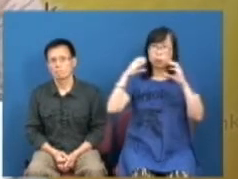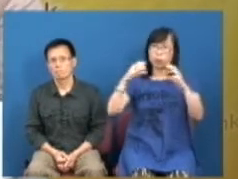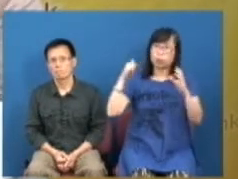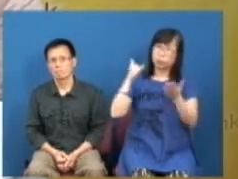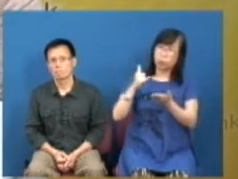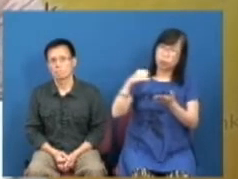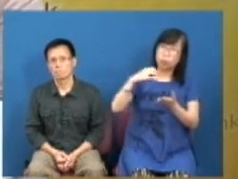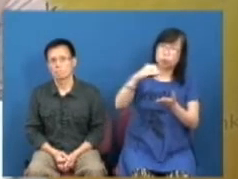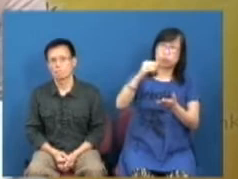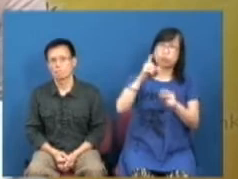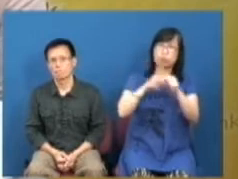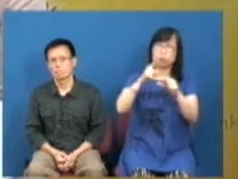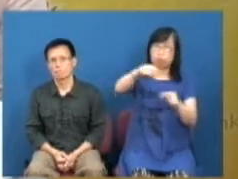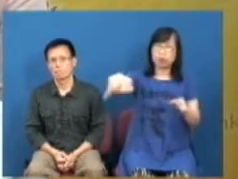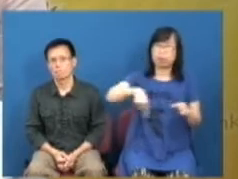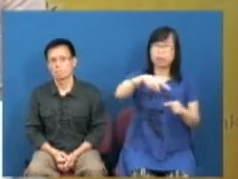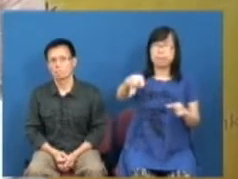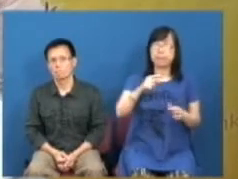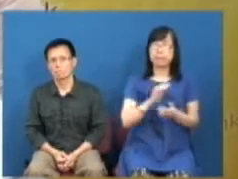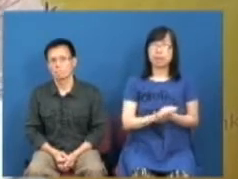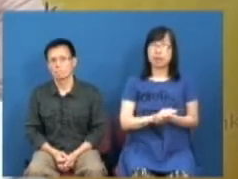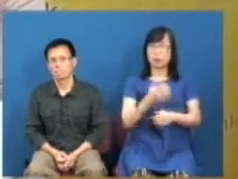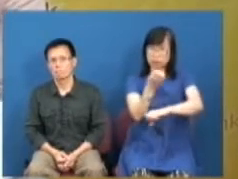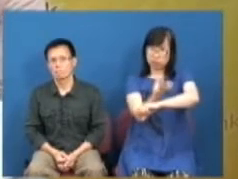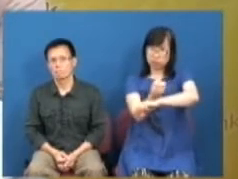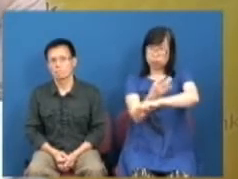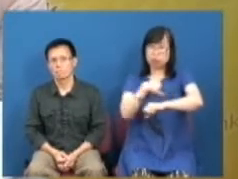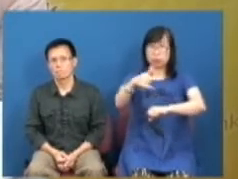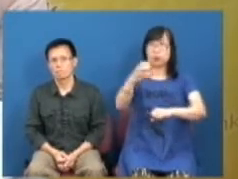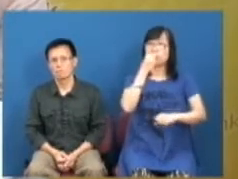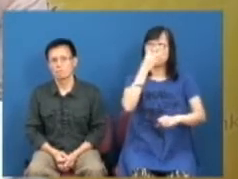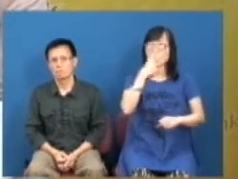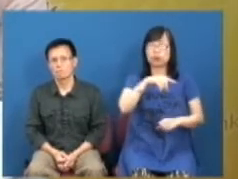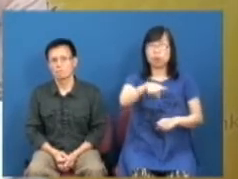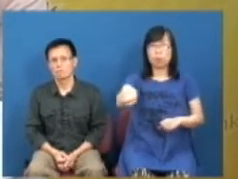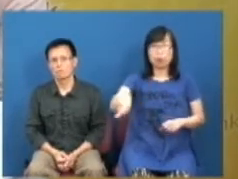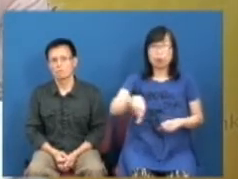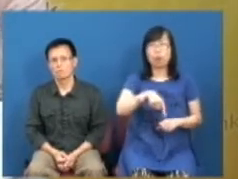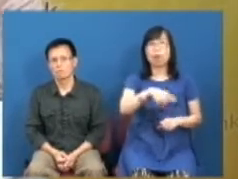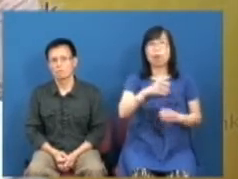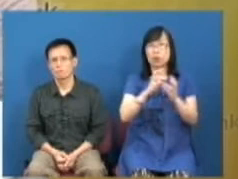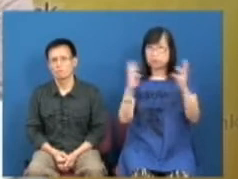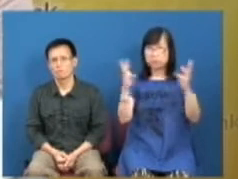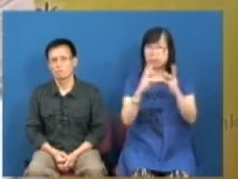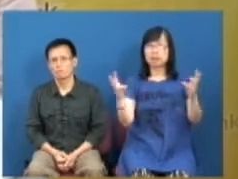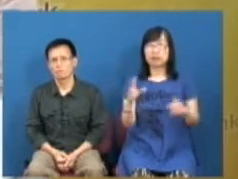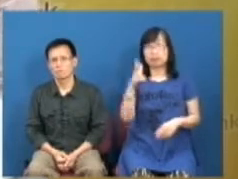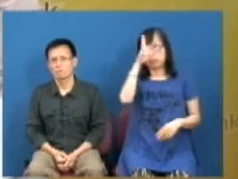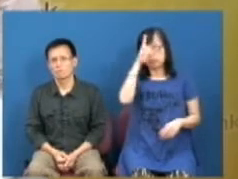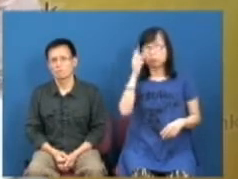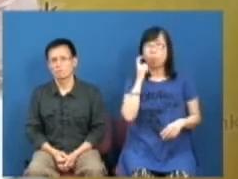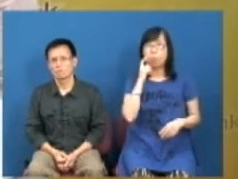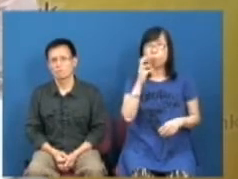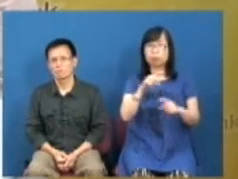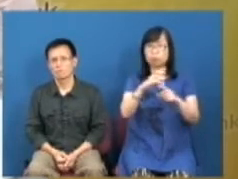港島線咁樣，或者荃灣線去到港島線。咁即係觀塘線啊，咁